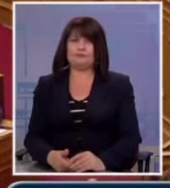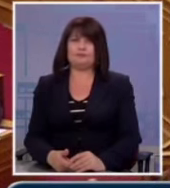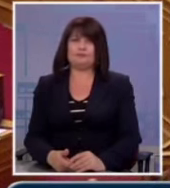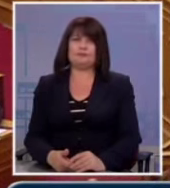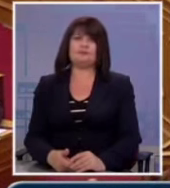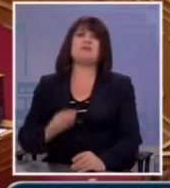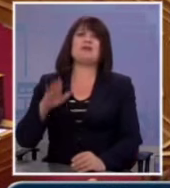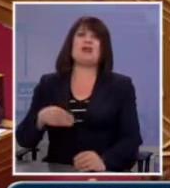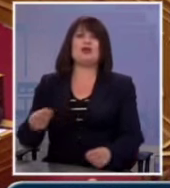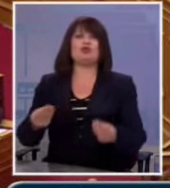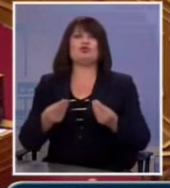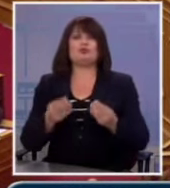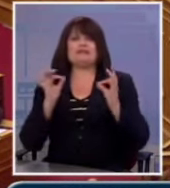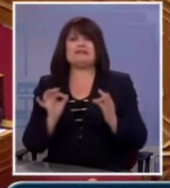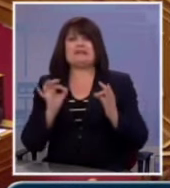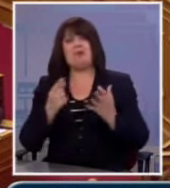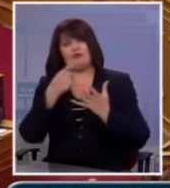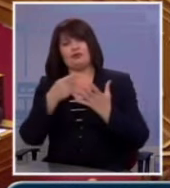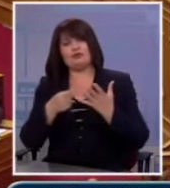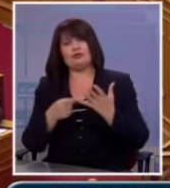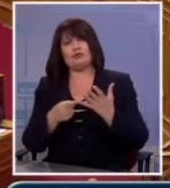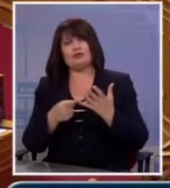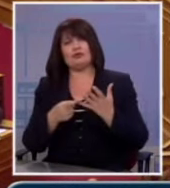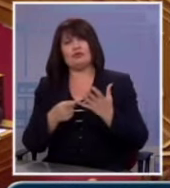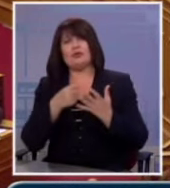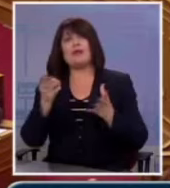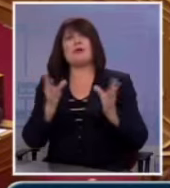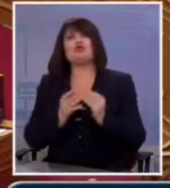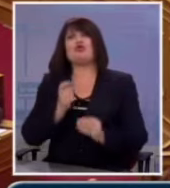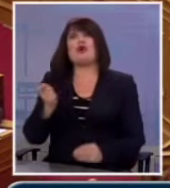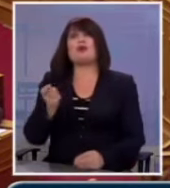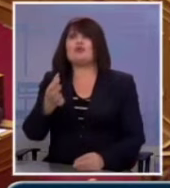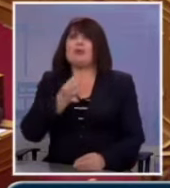δεν έδωσαν τίποτα πιο συγκεκριμένο για το θέμα του χρέους.